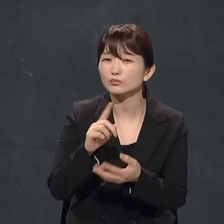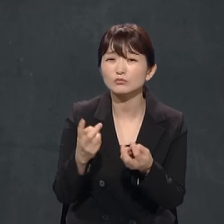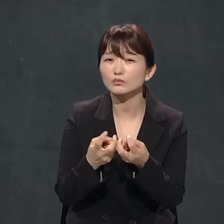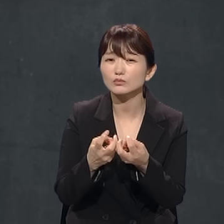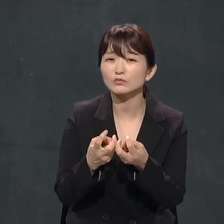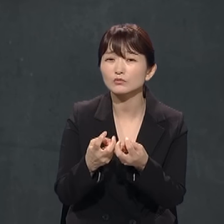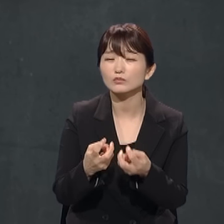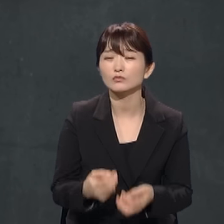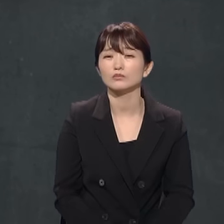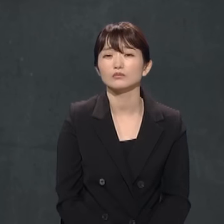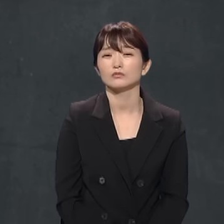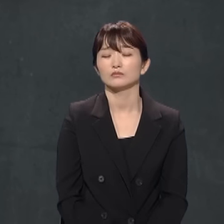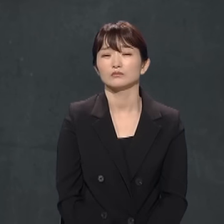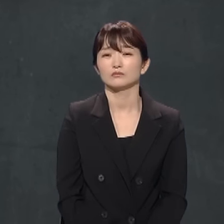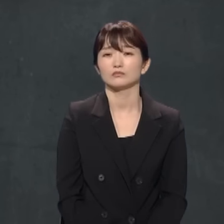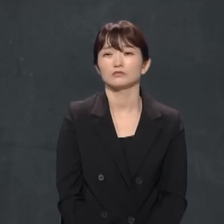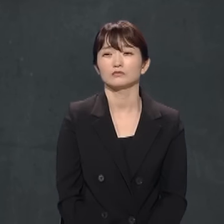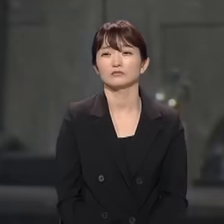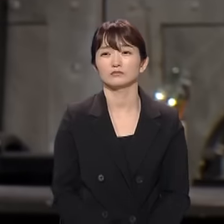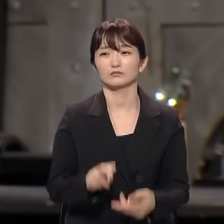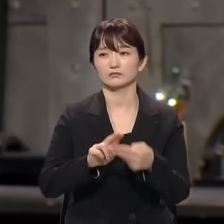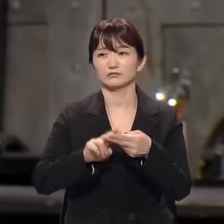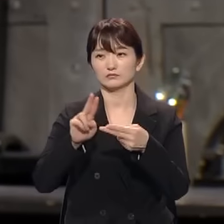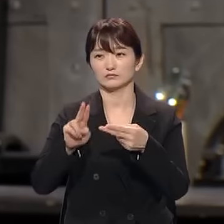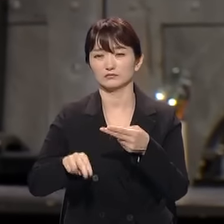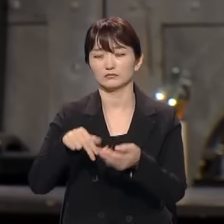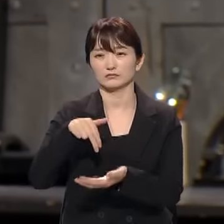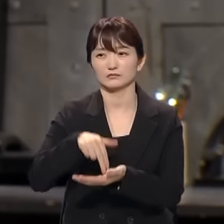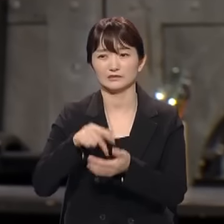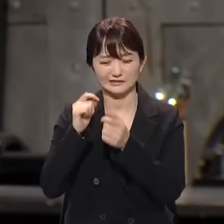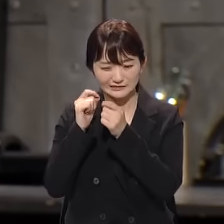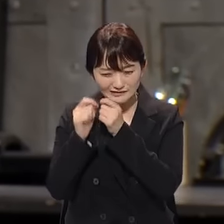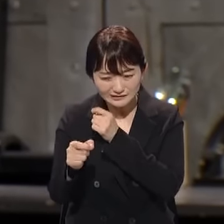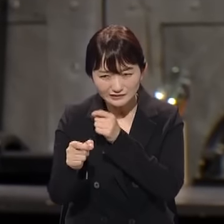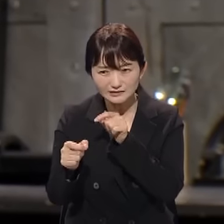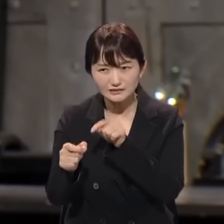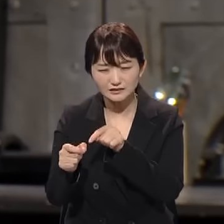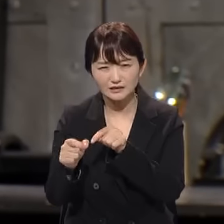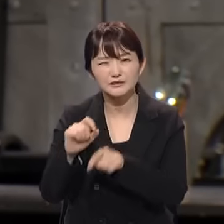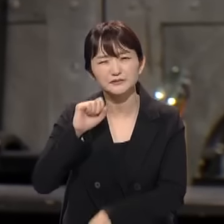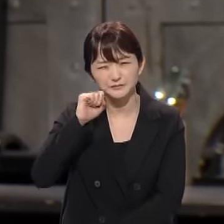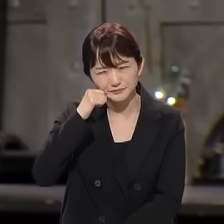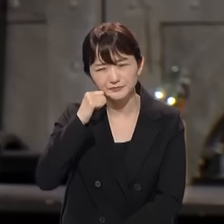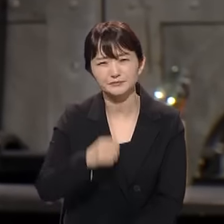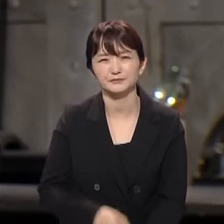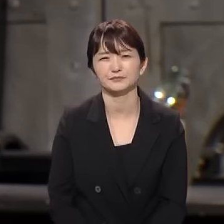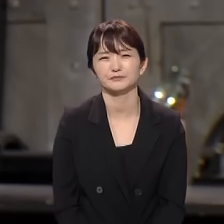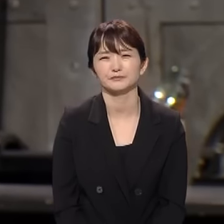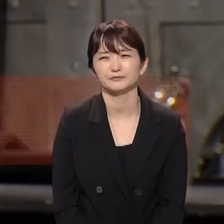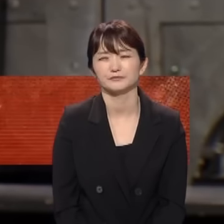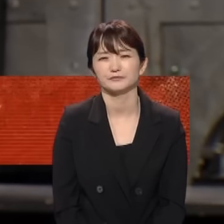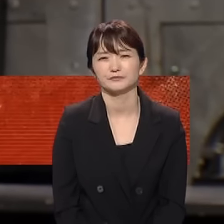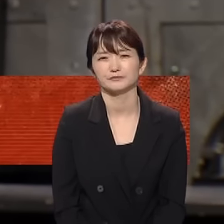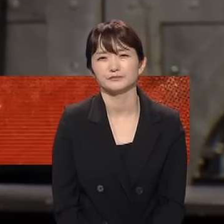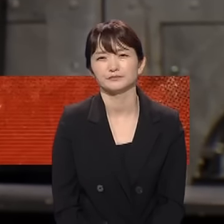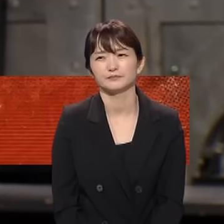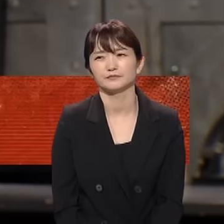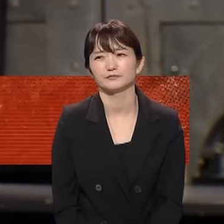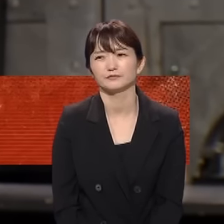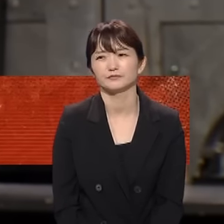좀 알려달라고 하셨어요. 이게 이제 형사적으로 뭐 사기라든지 이런 것들을 하기에는 좀 어렵습니다. 우리 사건 반장에서 얘기 많이